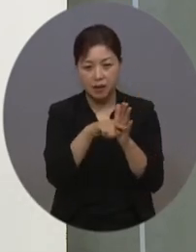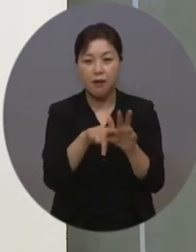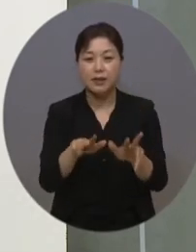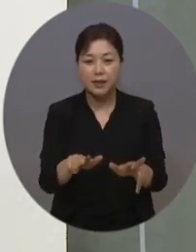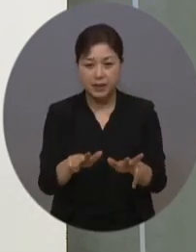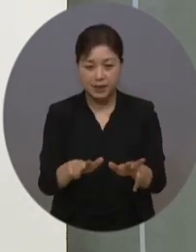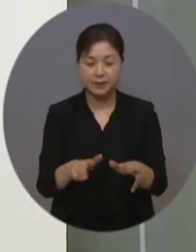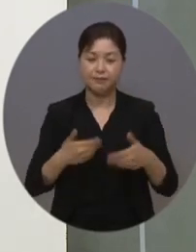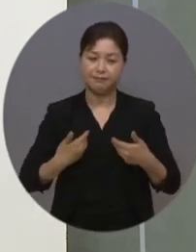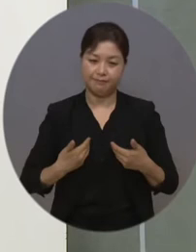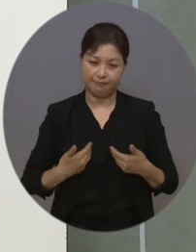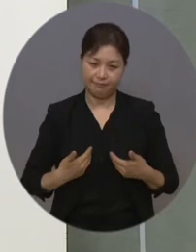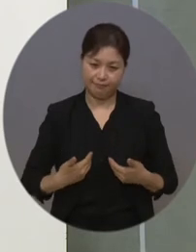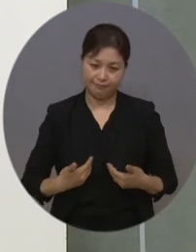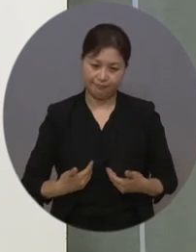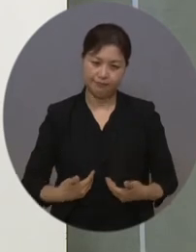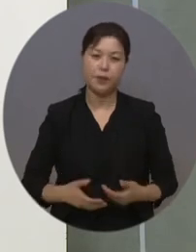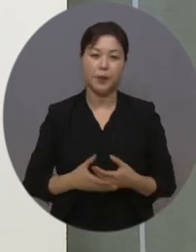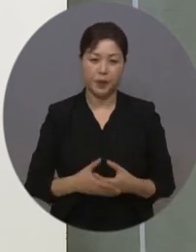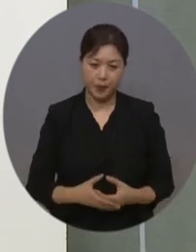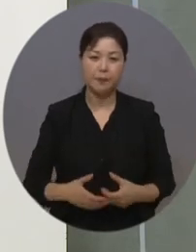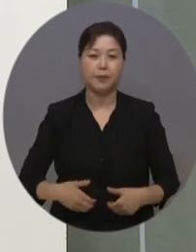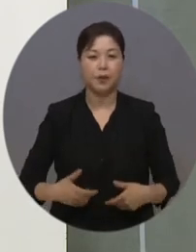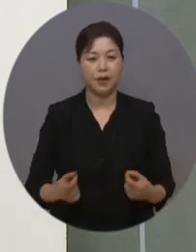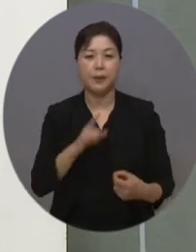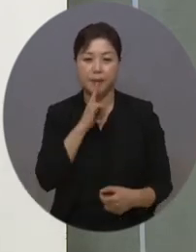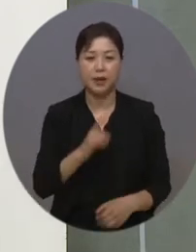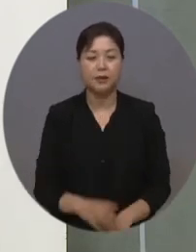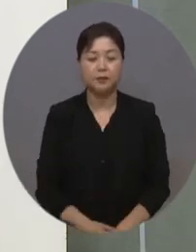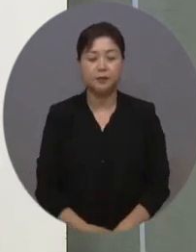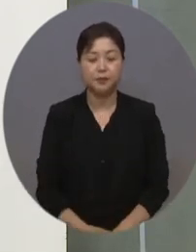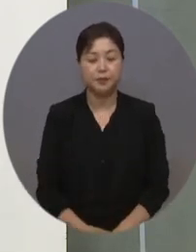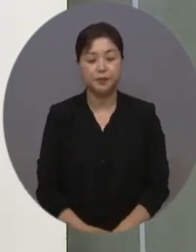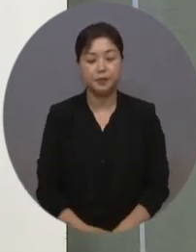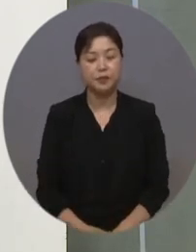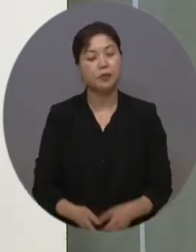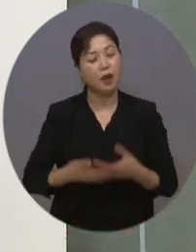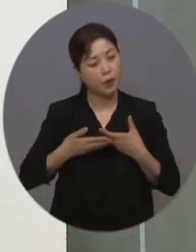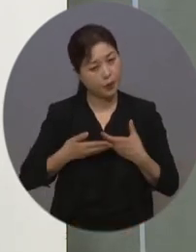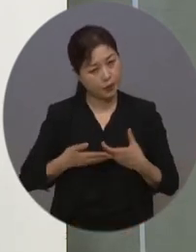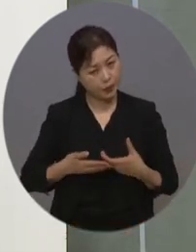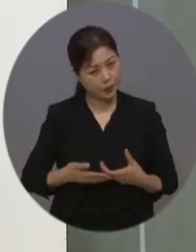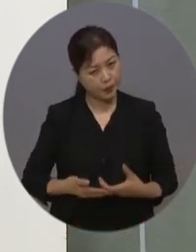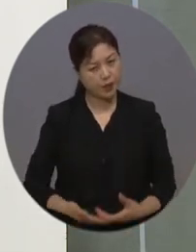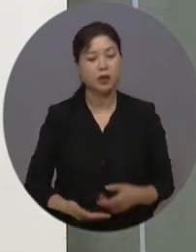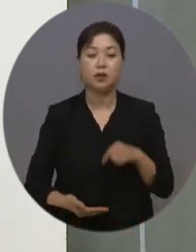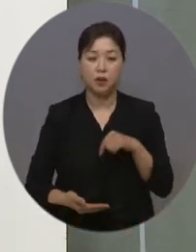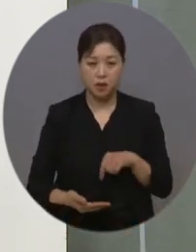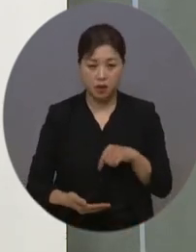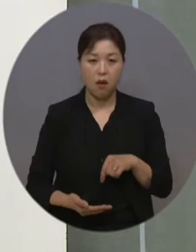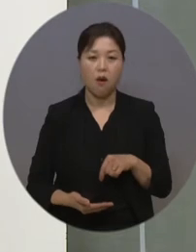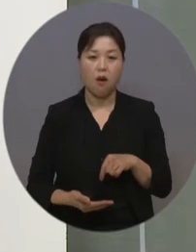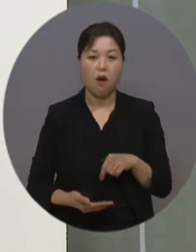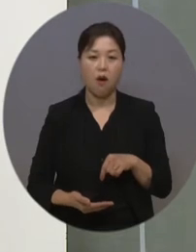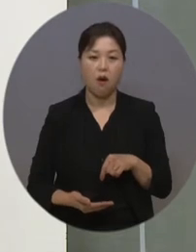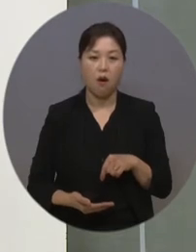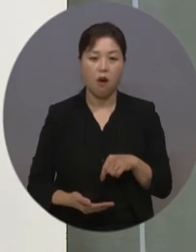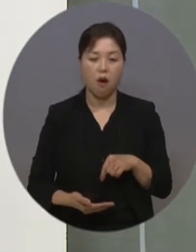지금 명상을 강조하셨어요. 그렇습니다. 그렇죠. 예. 예, 명상을 통해서라도 그